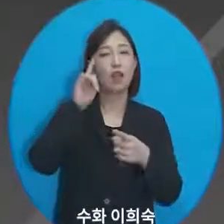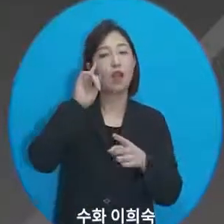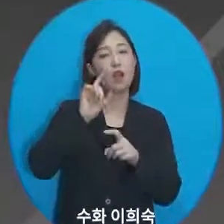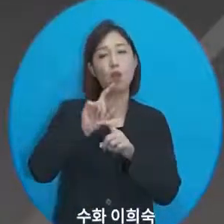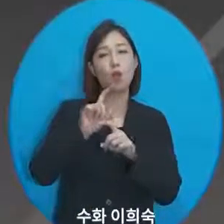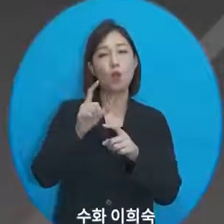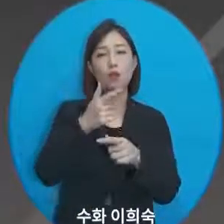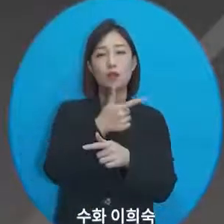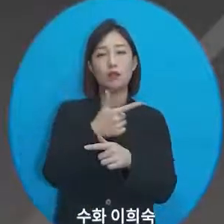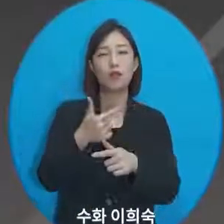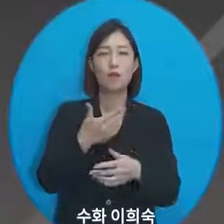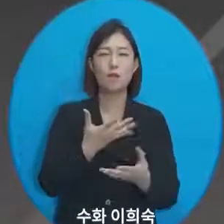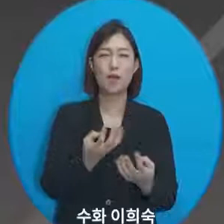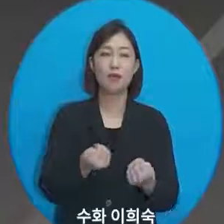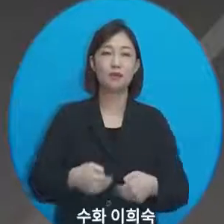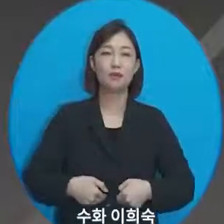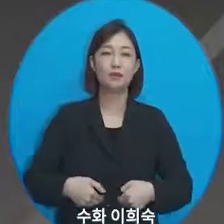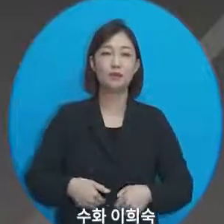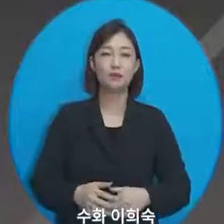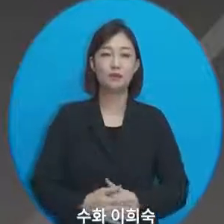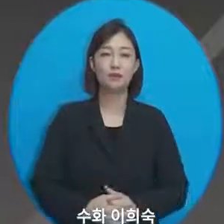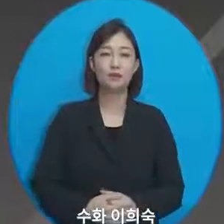된다라고 말씀드릴 수가 있습니다.